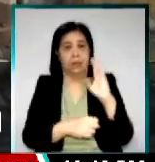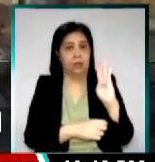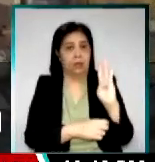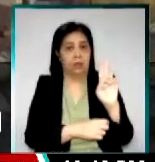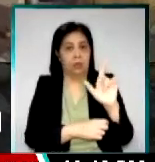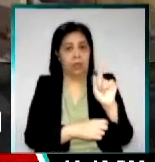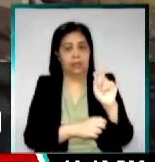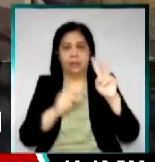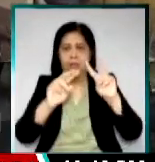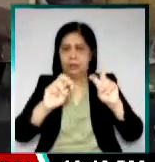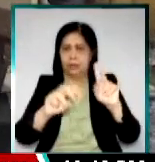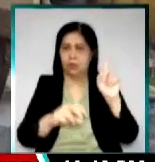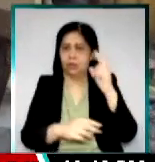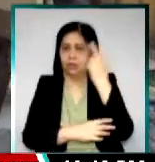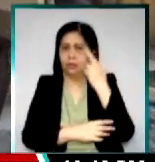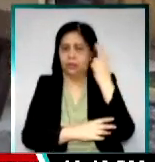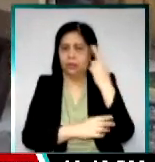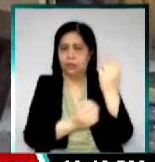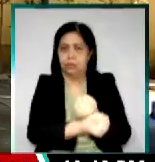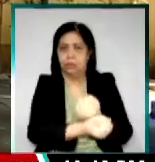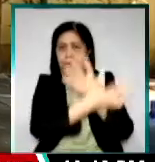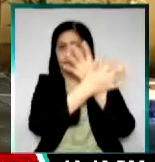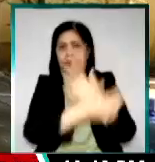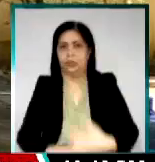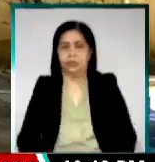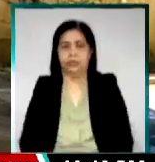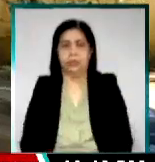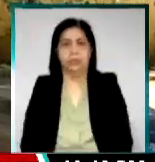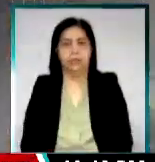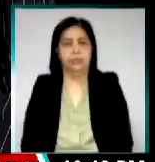ang sanhi ng pagsabog.